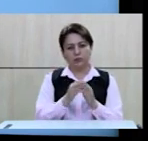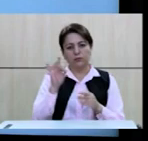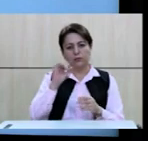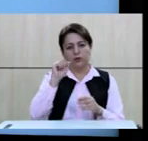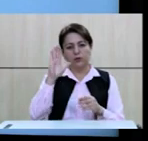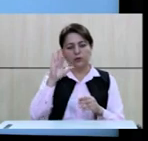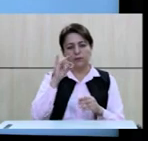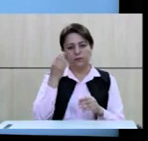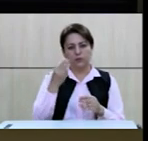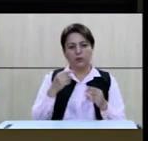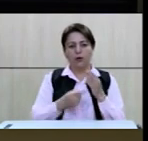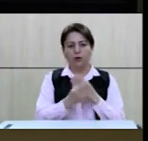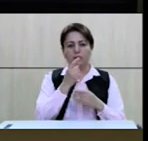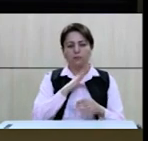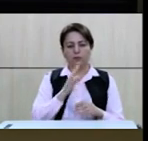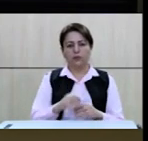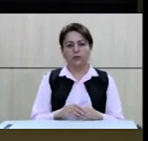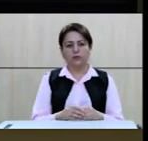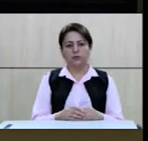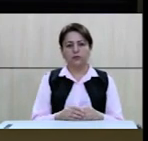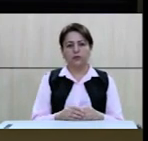hosil bo'lgan.